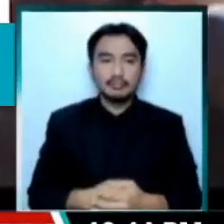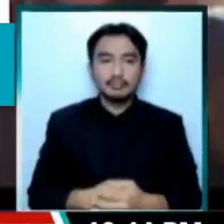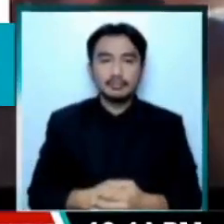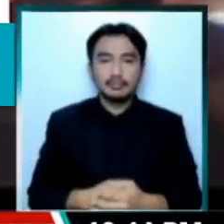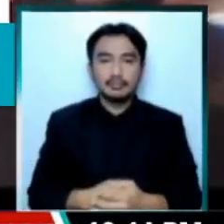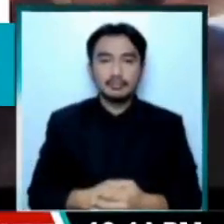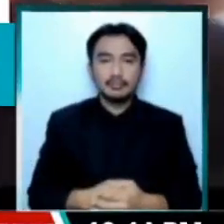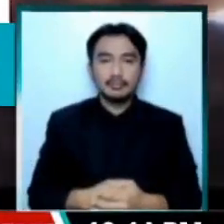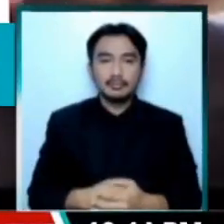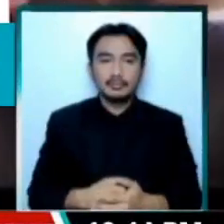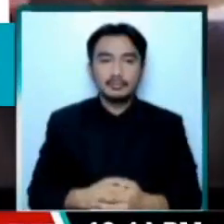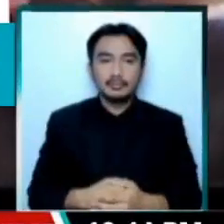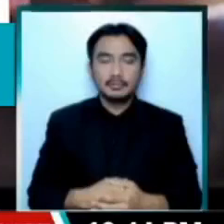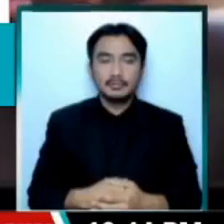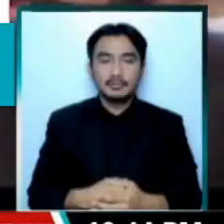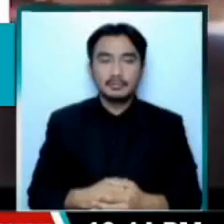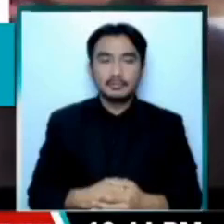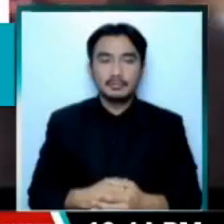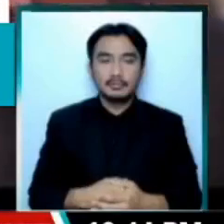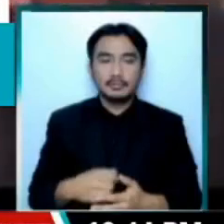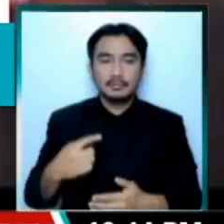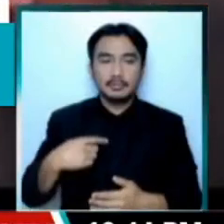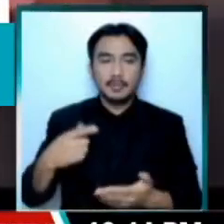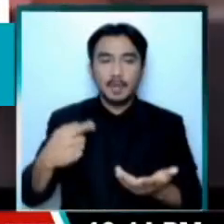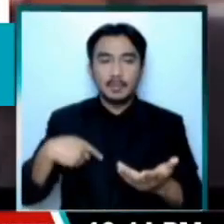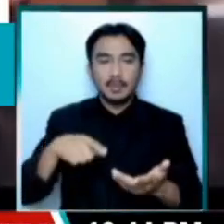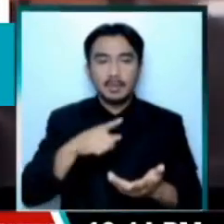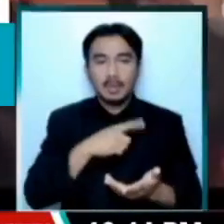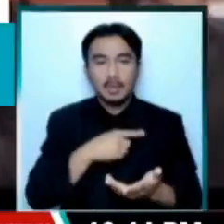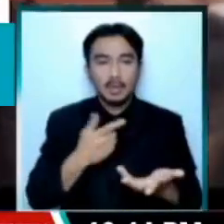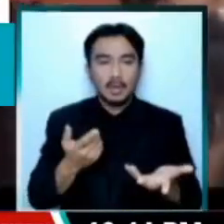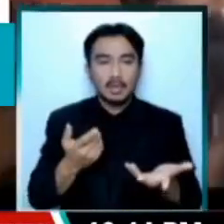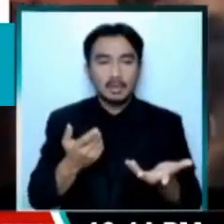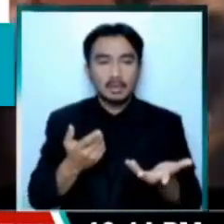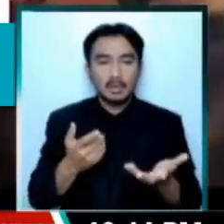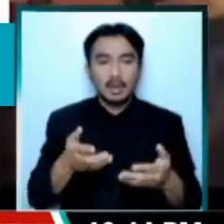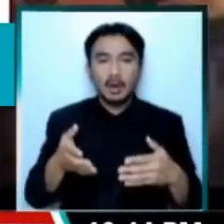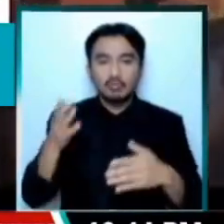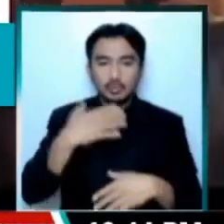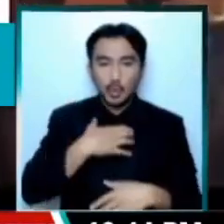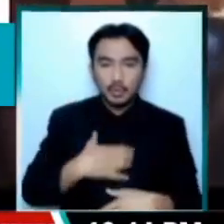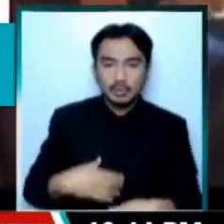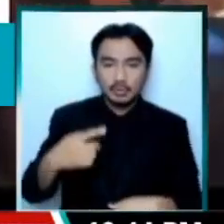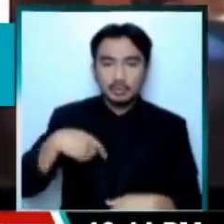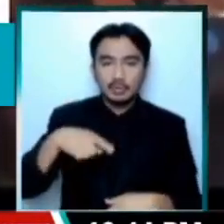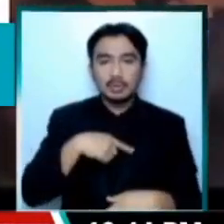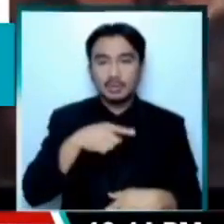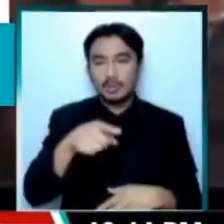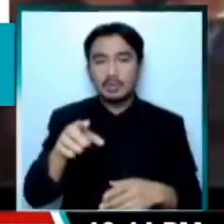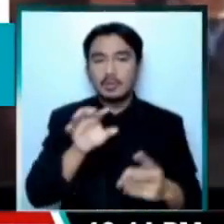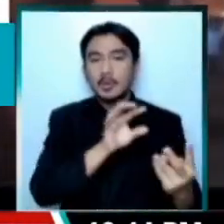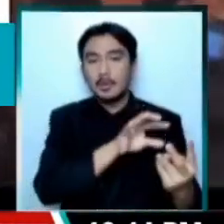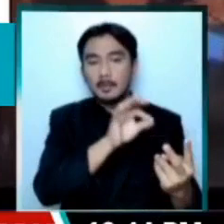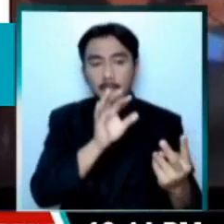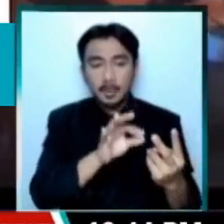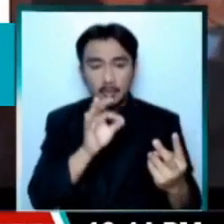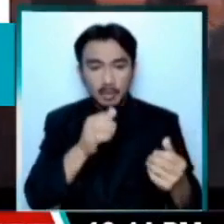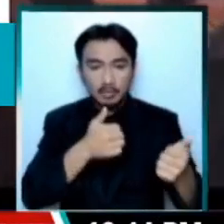yung kandidato, kundi mga nakapaligid sa kandidato. Makikita nyo mga nakapaligid kay Senator